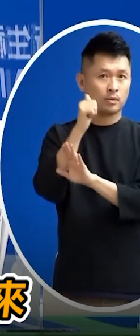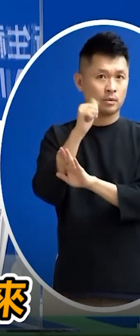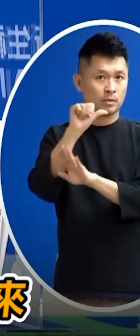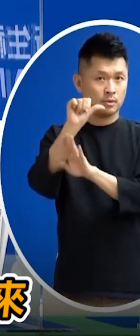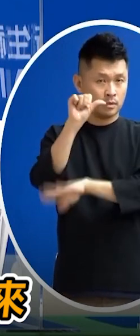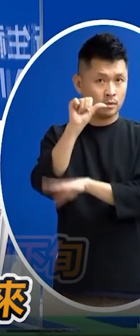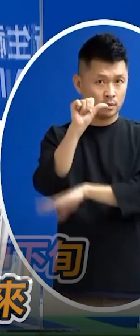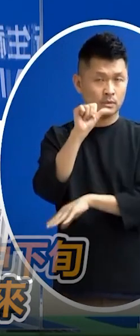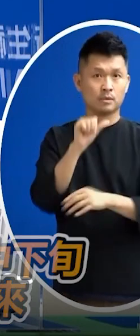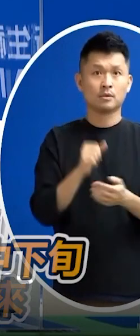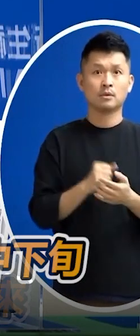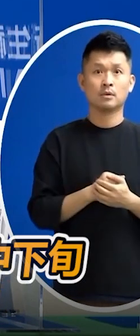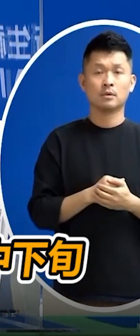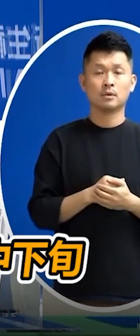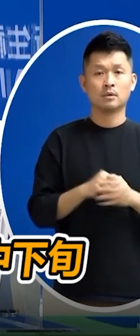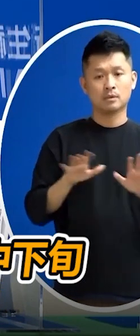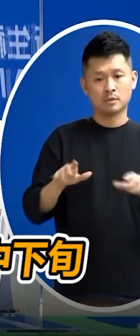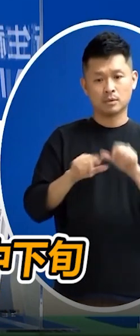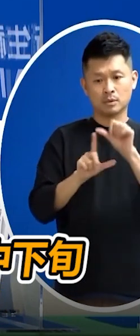现在已经